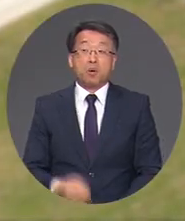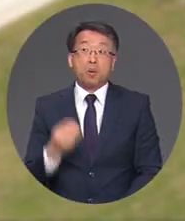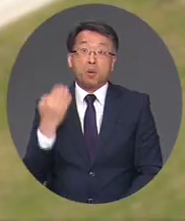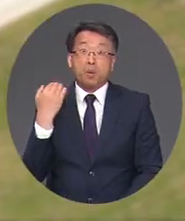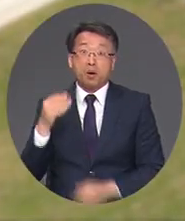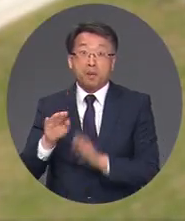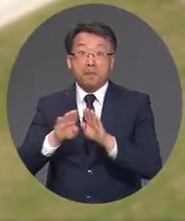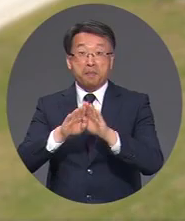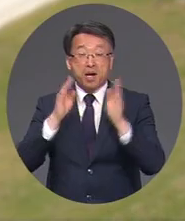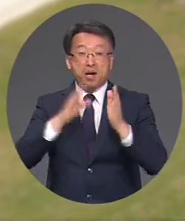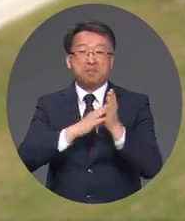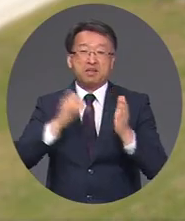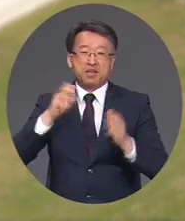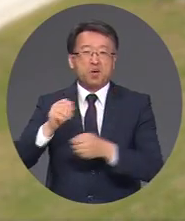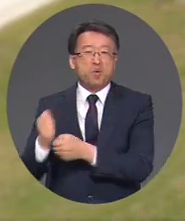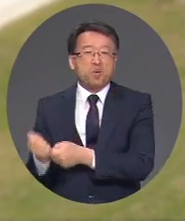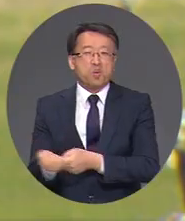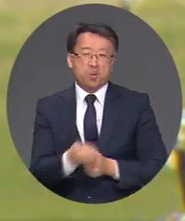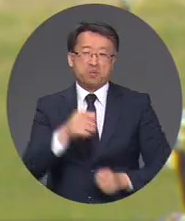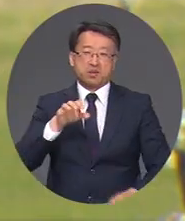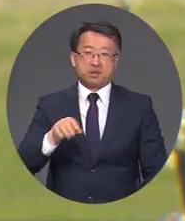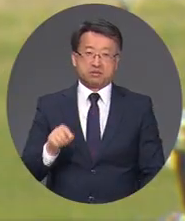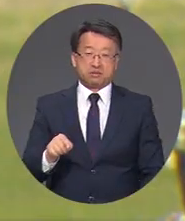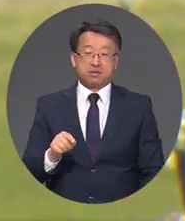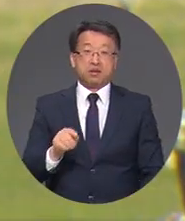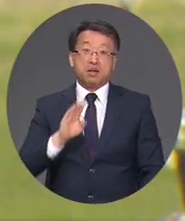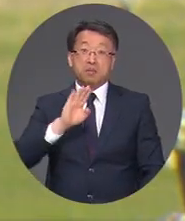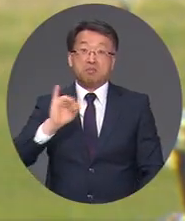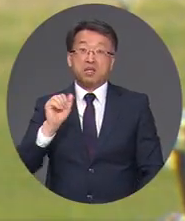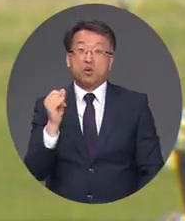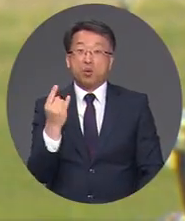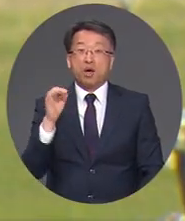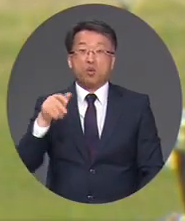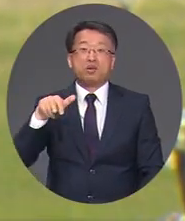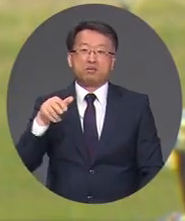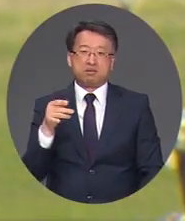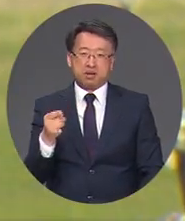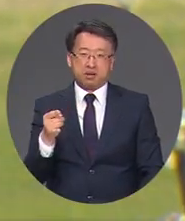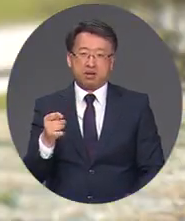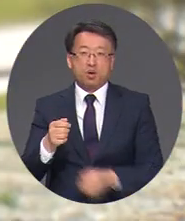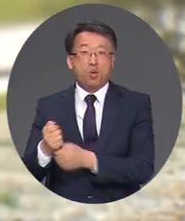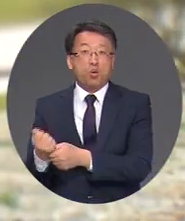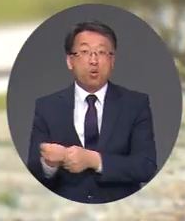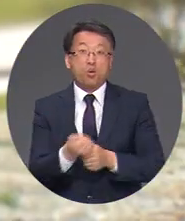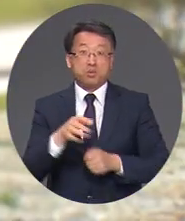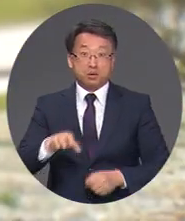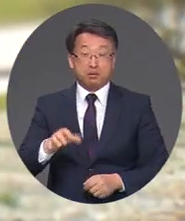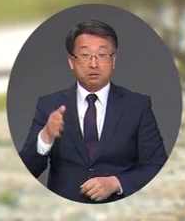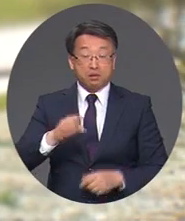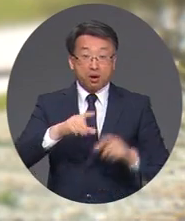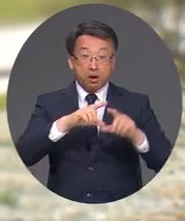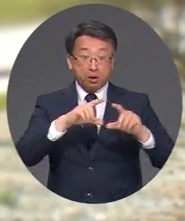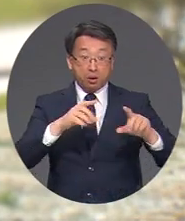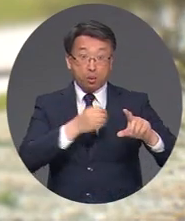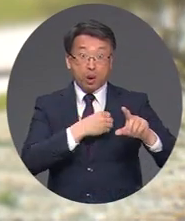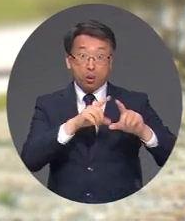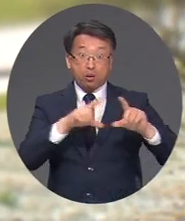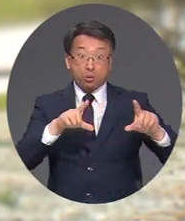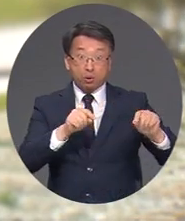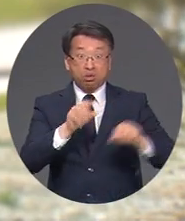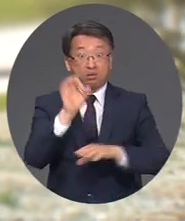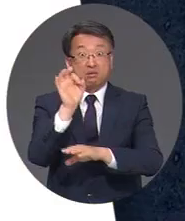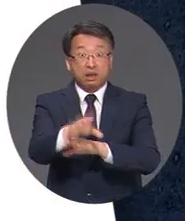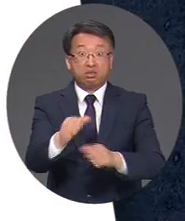최근에 문을 연 밀양의 한 골프장입니다. 비회원제로 운영되는 대중골프장이지만 회원권을 구매했다는 사람들이